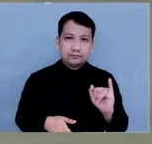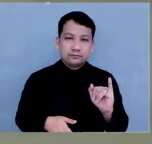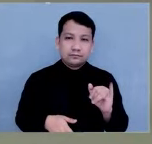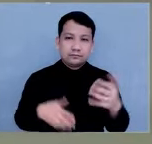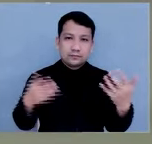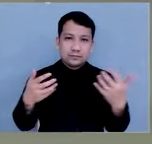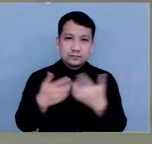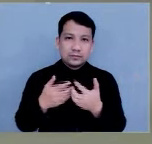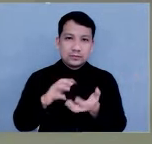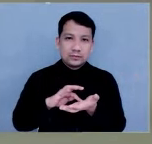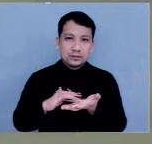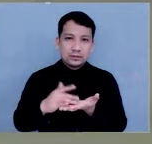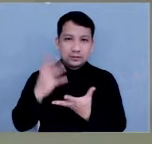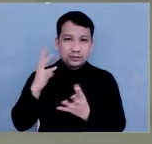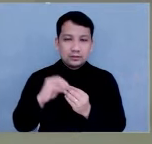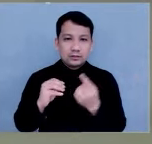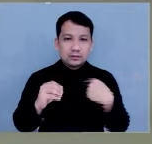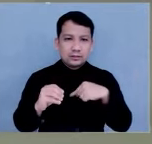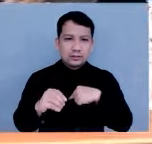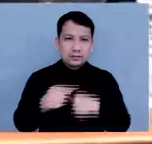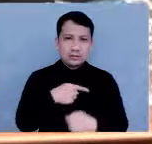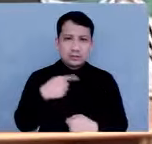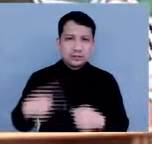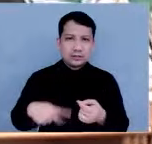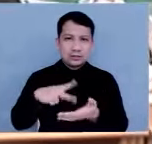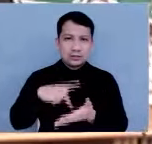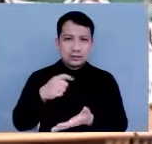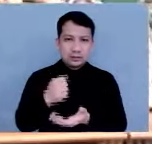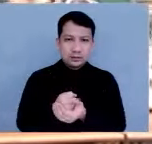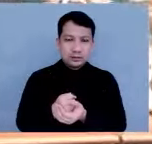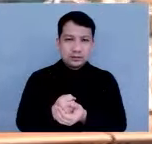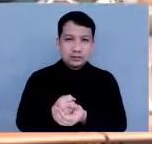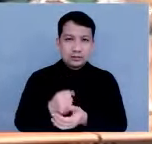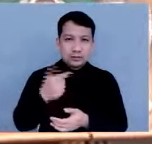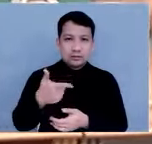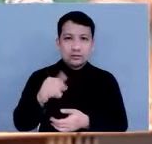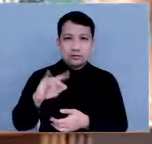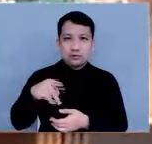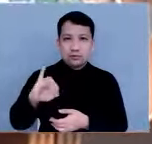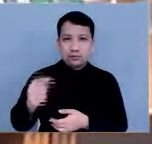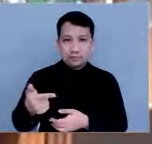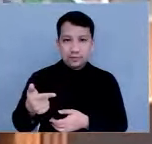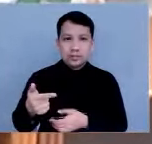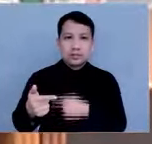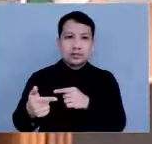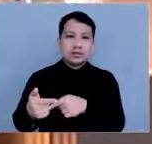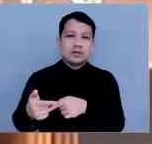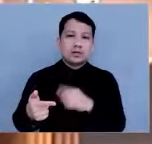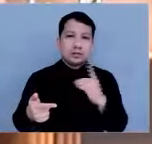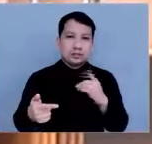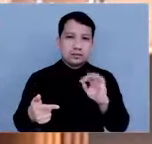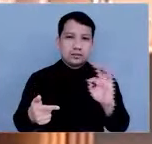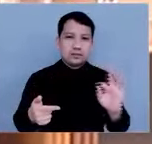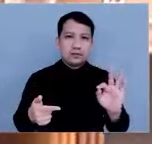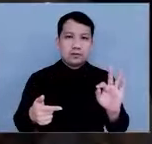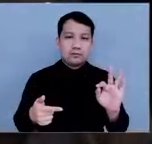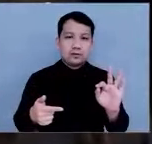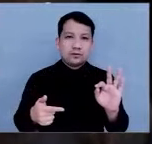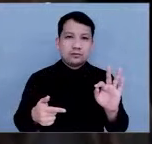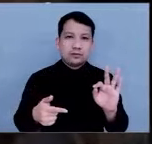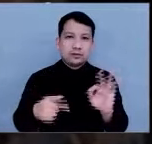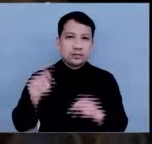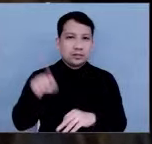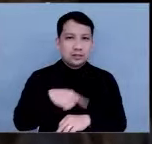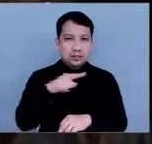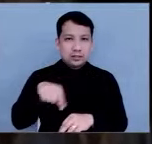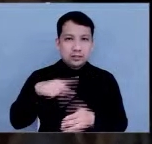ang biometrics ni Go sa Chinese passport na Go Waping. Ayon sa DFA, ipapawalang visa ang passport kung